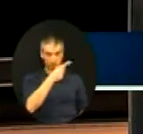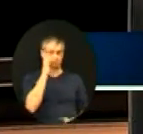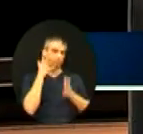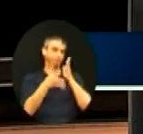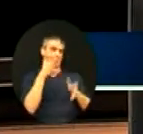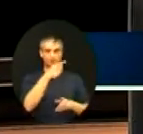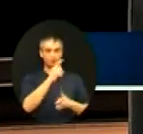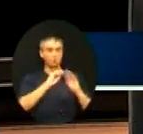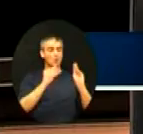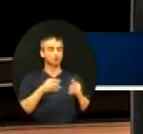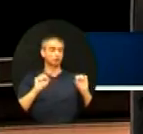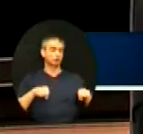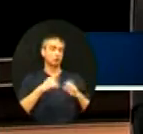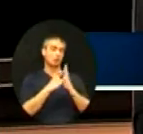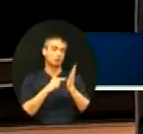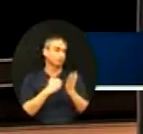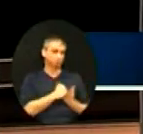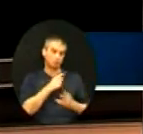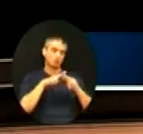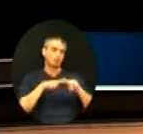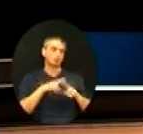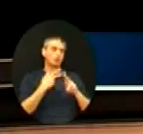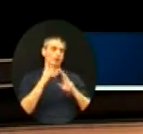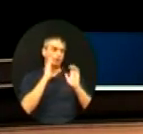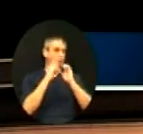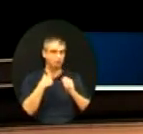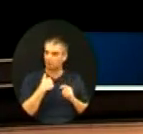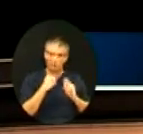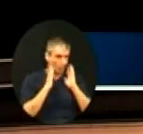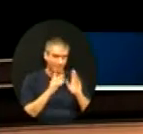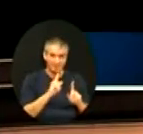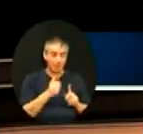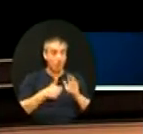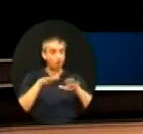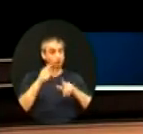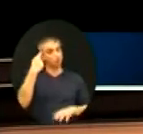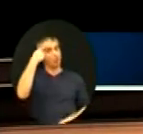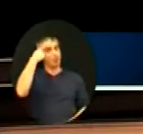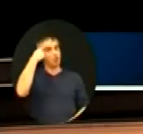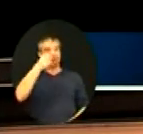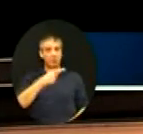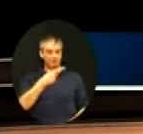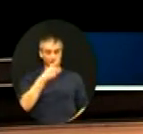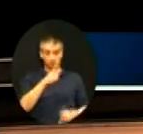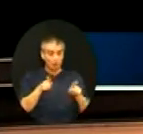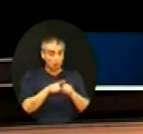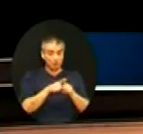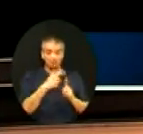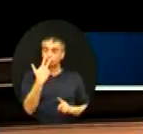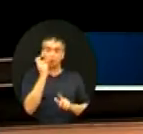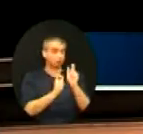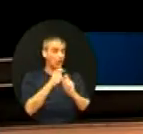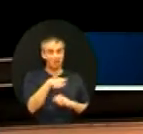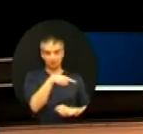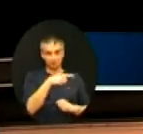שתקף את מוסדות שלטון החוק, לכן בצער לו הוא נשאר עם התקשורת. אני לא מאמינה שראש הממשלה חושב שאותם שלושה